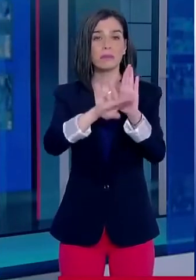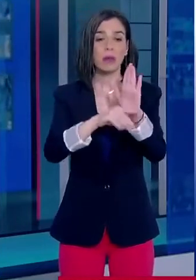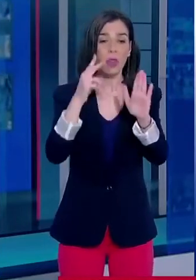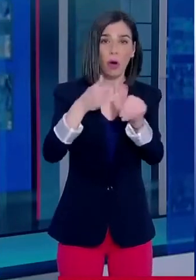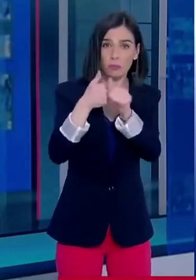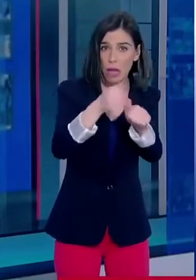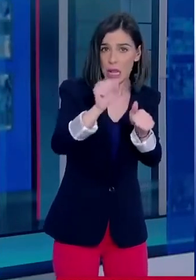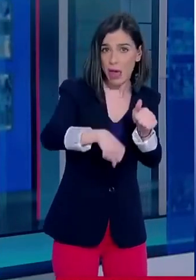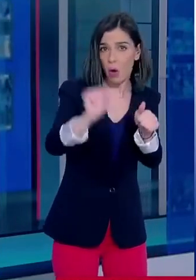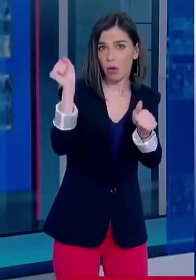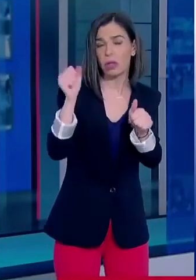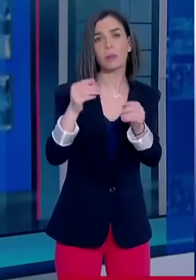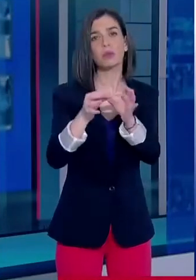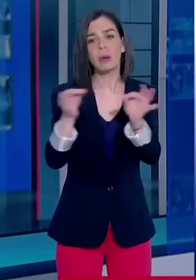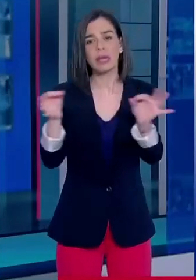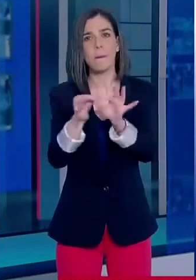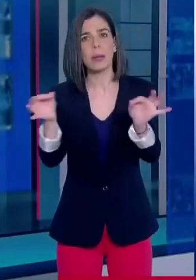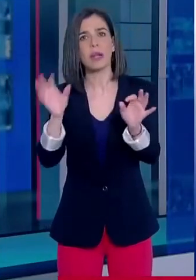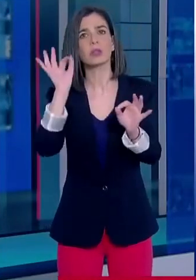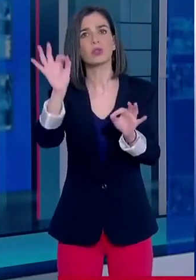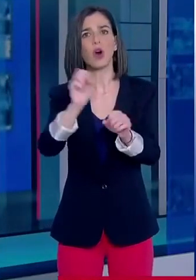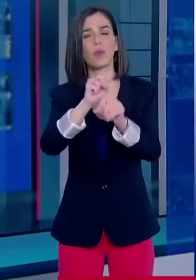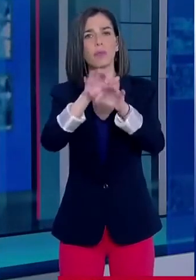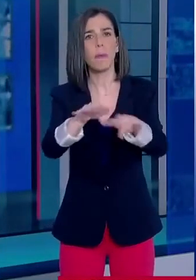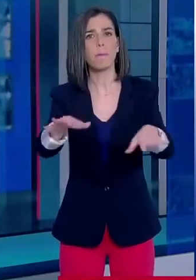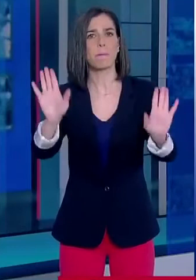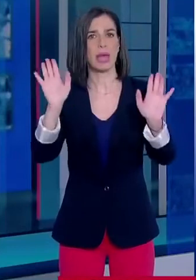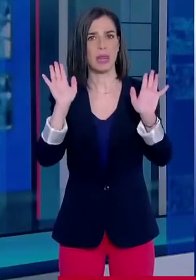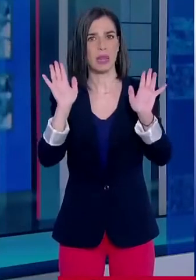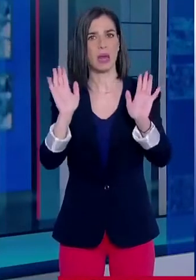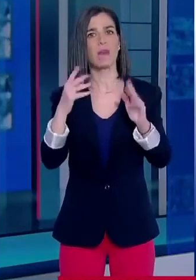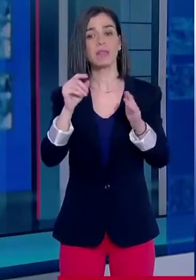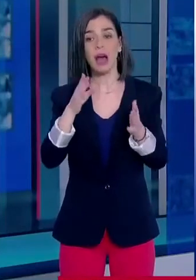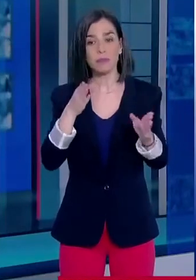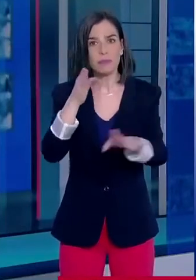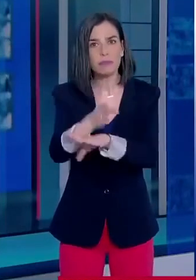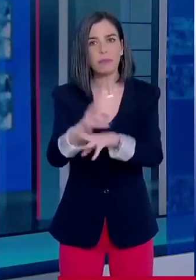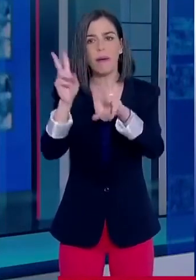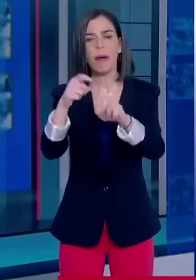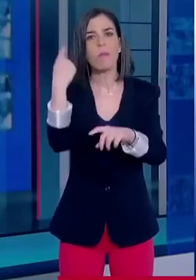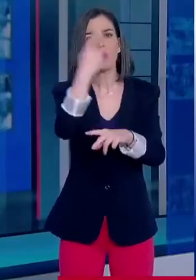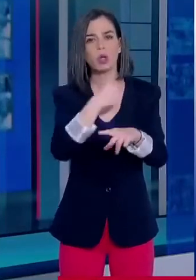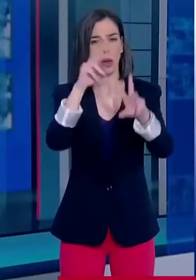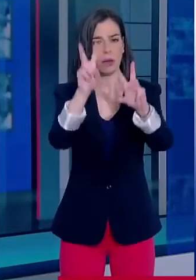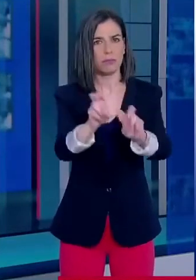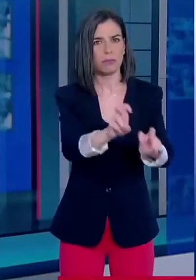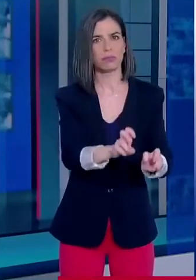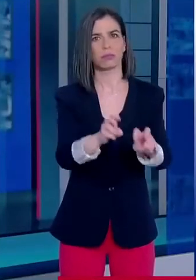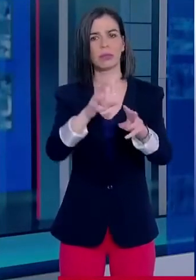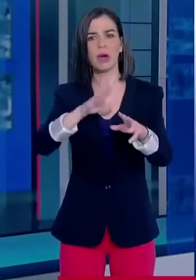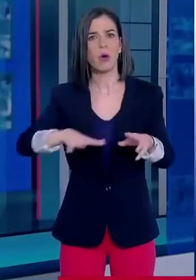πρωτοκόλων και μέτρων για τον περιορισμό της διασποράς του SARS-CoV-2 με επιτόπιες αυτοψίες, εξέταση προσώπων και επισκόπηση